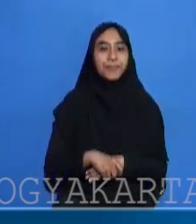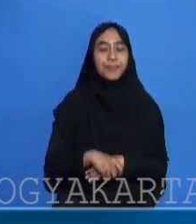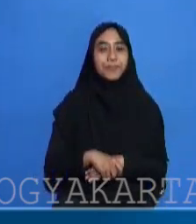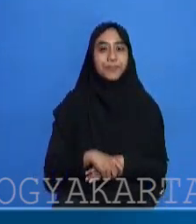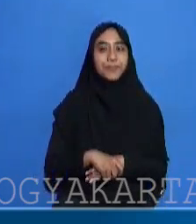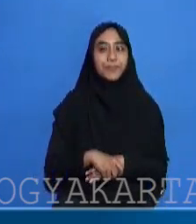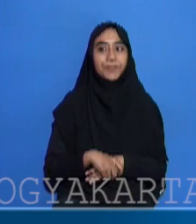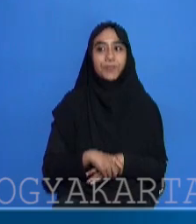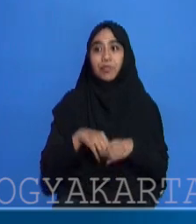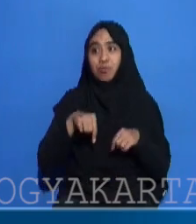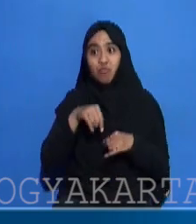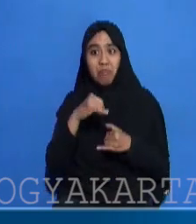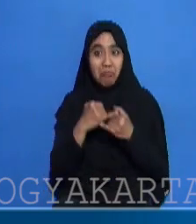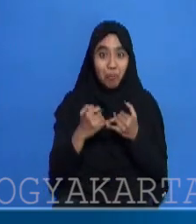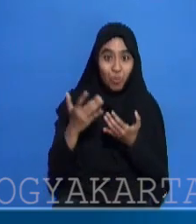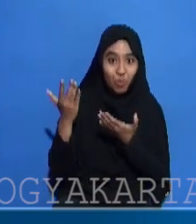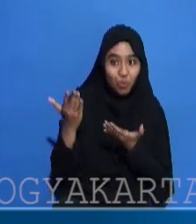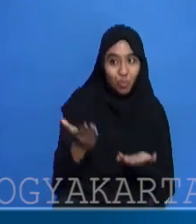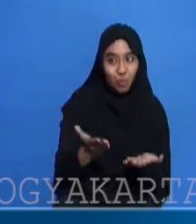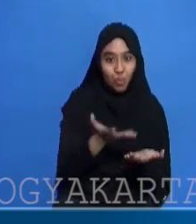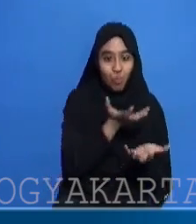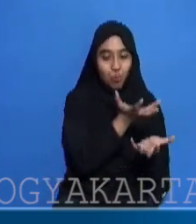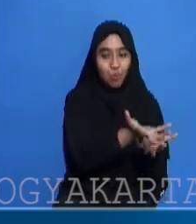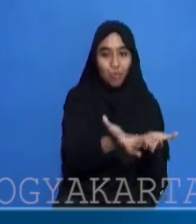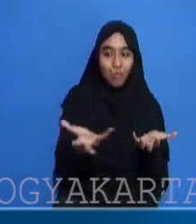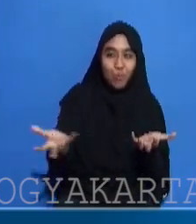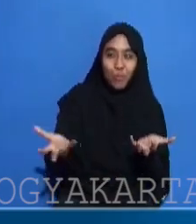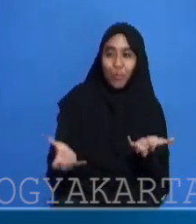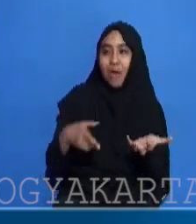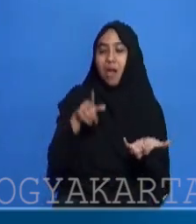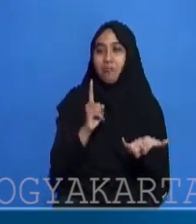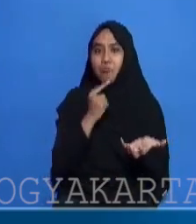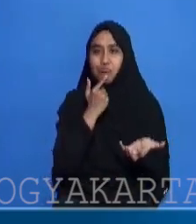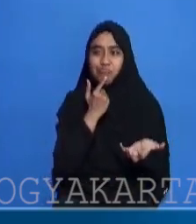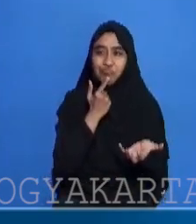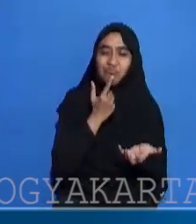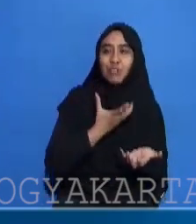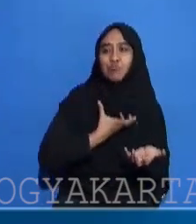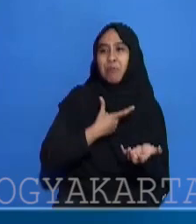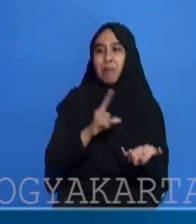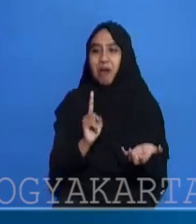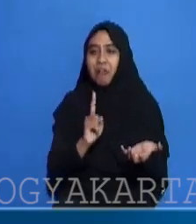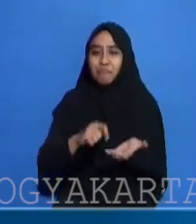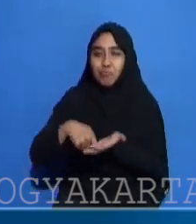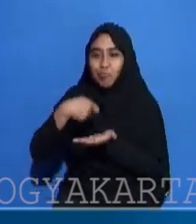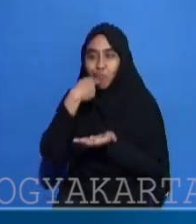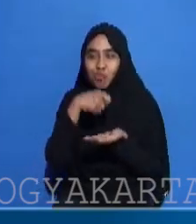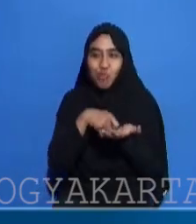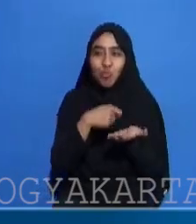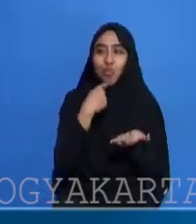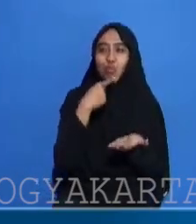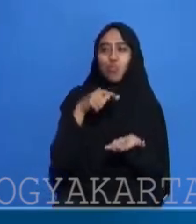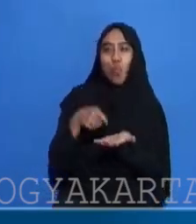Wah, akhirnya pesanan Mas datang nih. Soal rasa, kalau Mas paling suka ikan kuah gami dan tongseng